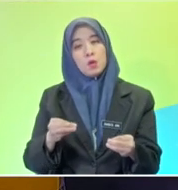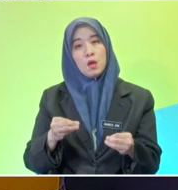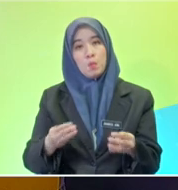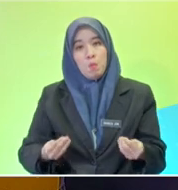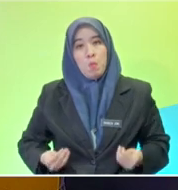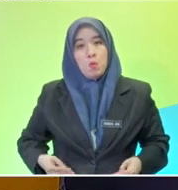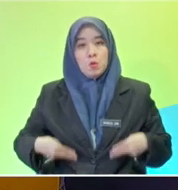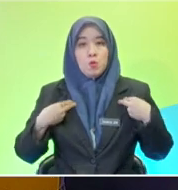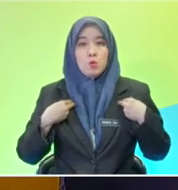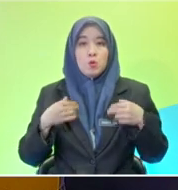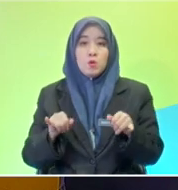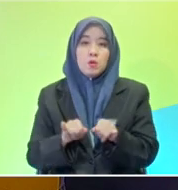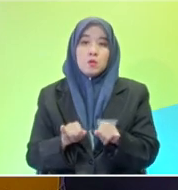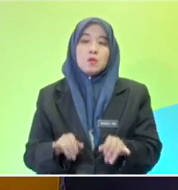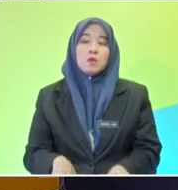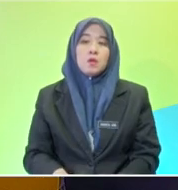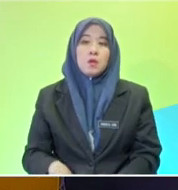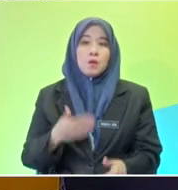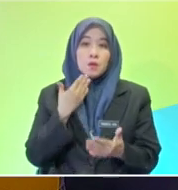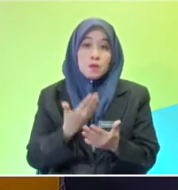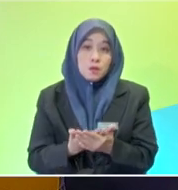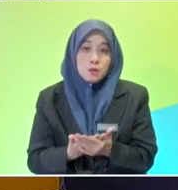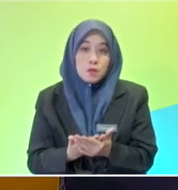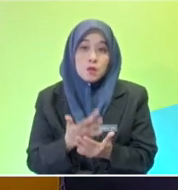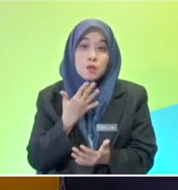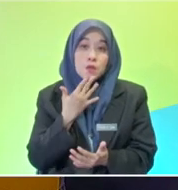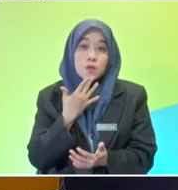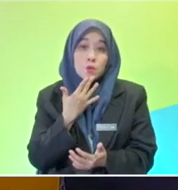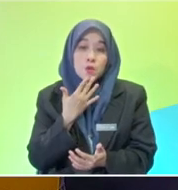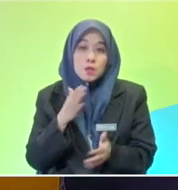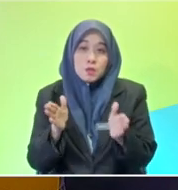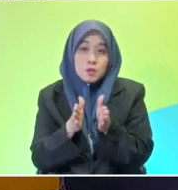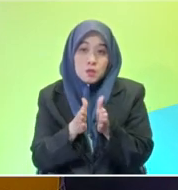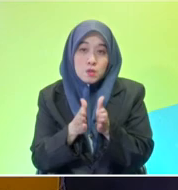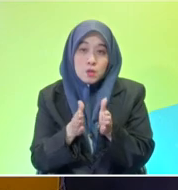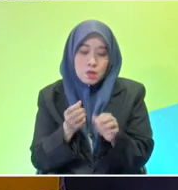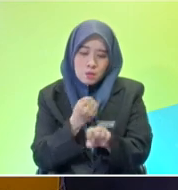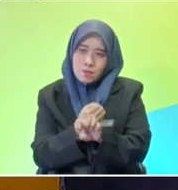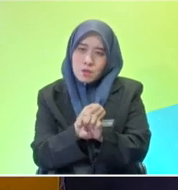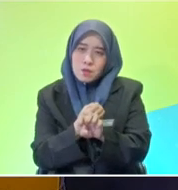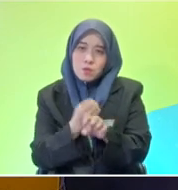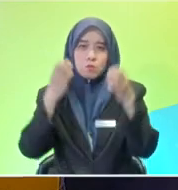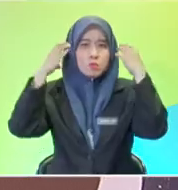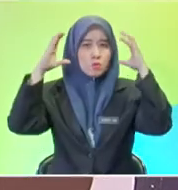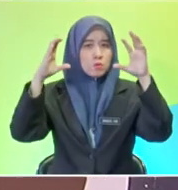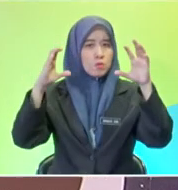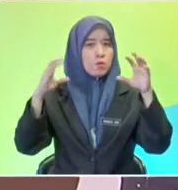juga. Okey. Ada lagi ni, cikgu. Yang warna kecil-kecil ni. Batu, cikgu.